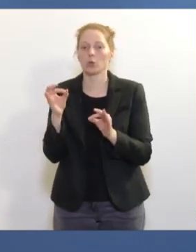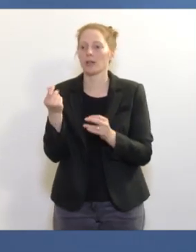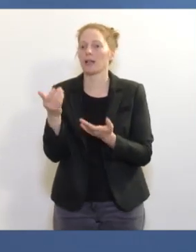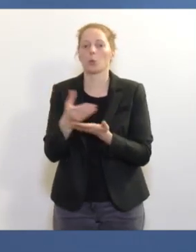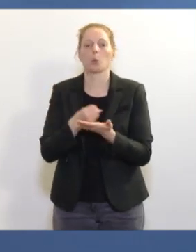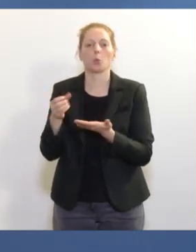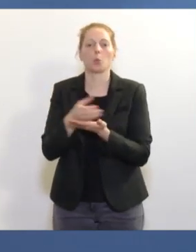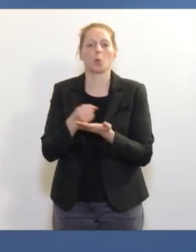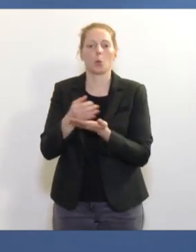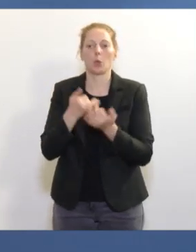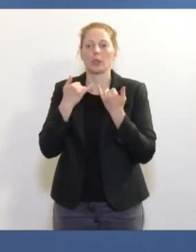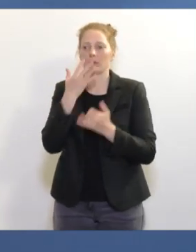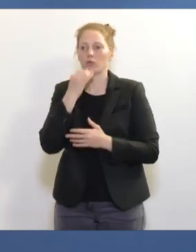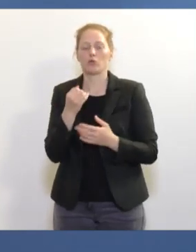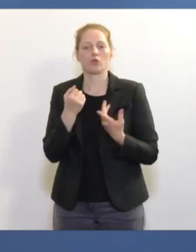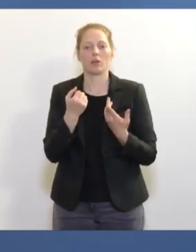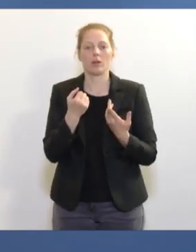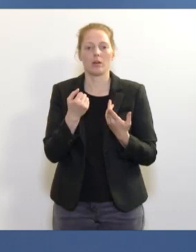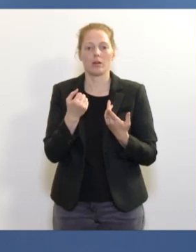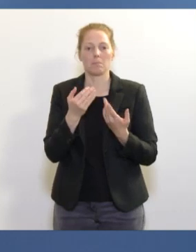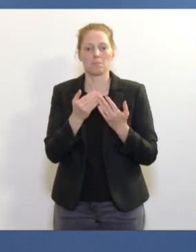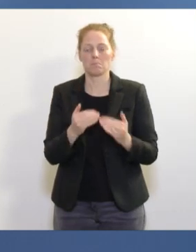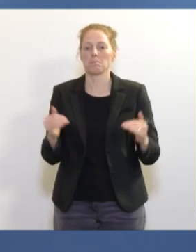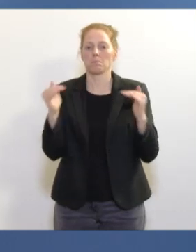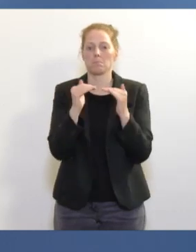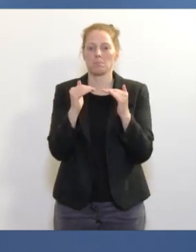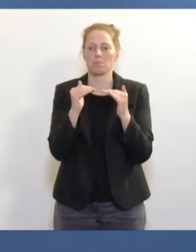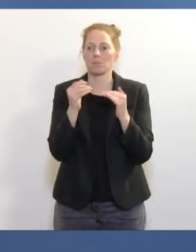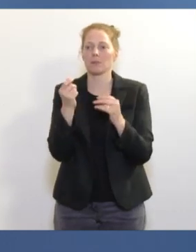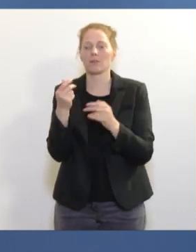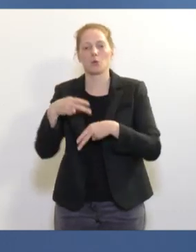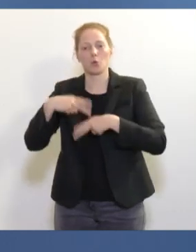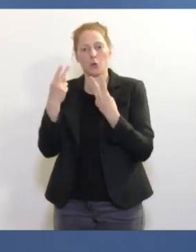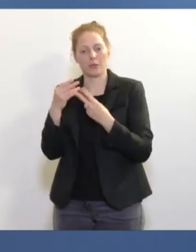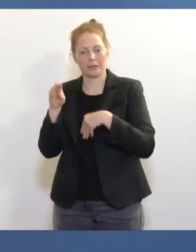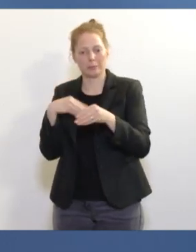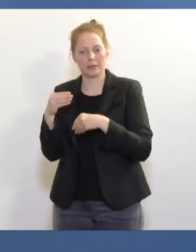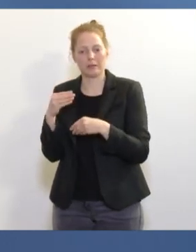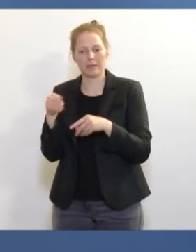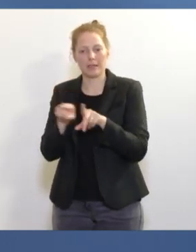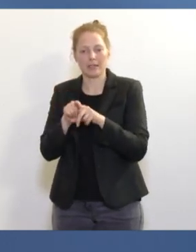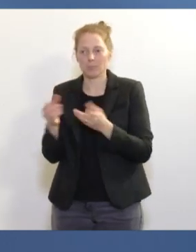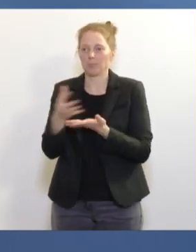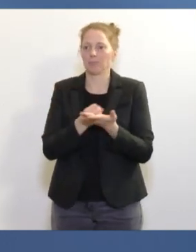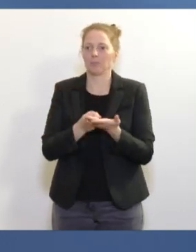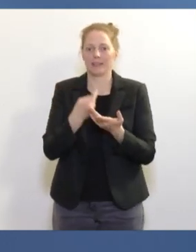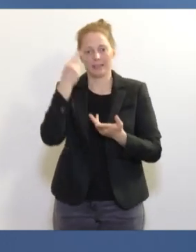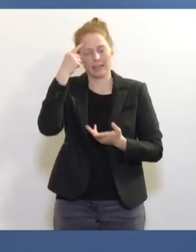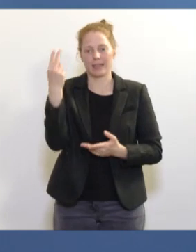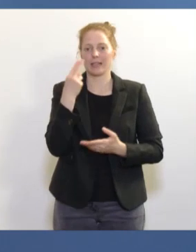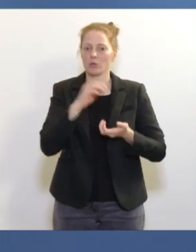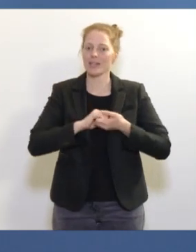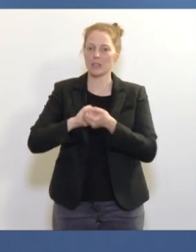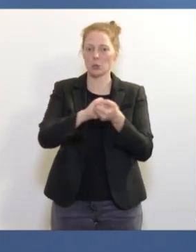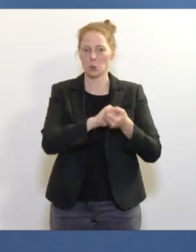die Loh gleichberechtigt zu anderen Zugang kriegen zu öffentlichen Mitteln. Ich meine, dass wenn man nationale Solidarität